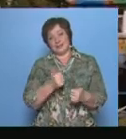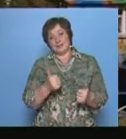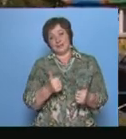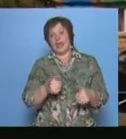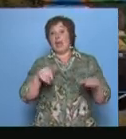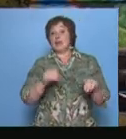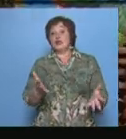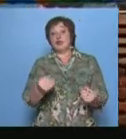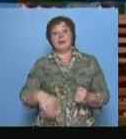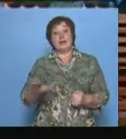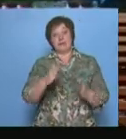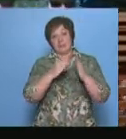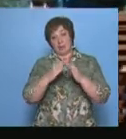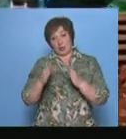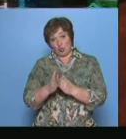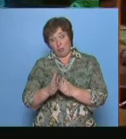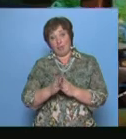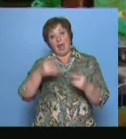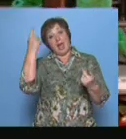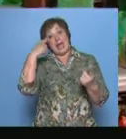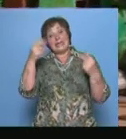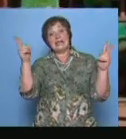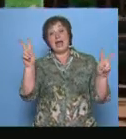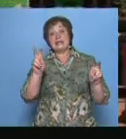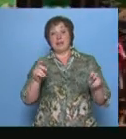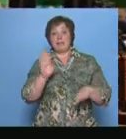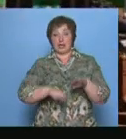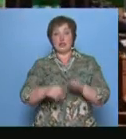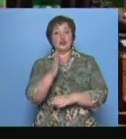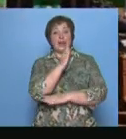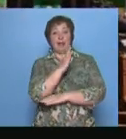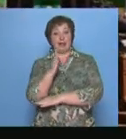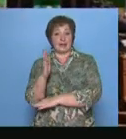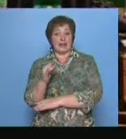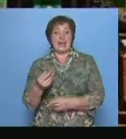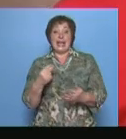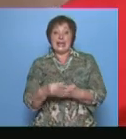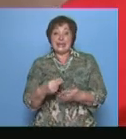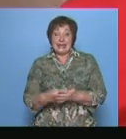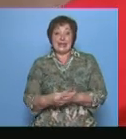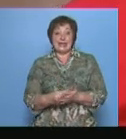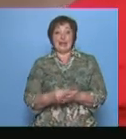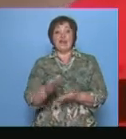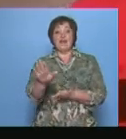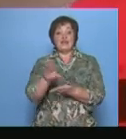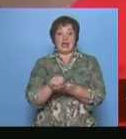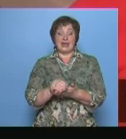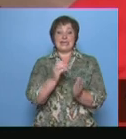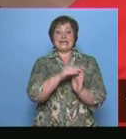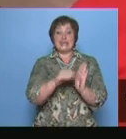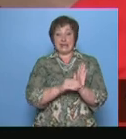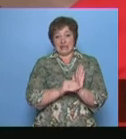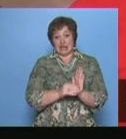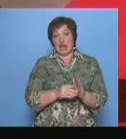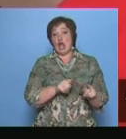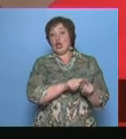Решение принимали всем домом. За новый дизайн проголосовали практически единогласно. Деньги, насколько я знаю, со статьи текущий, по-моему,